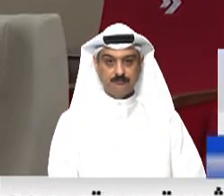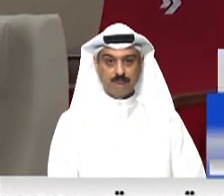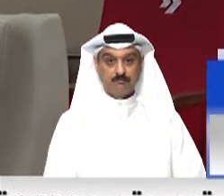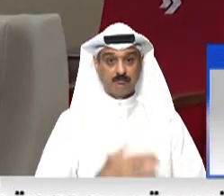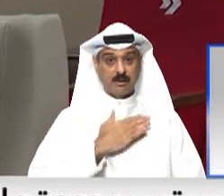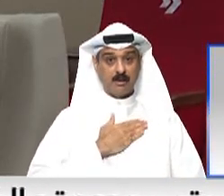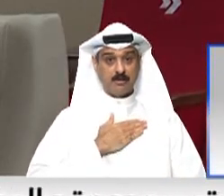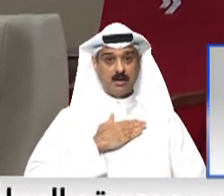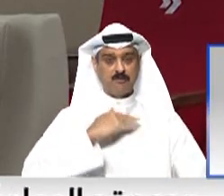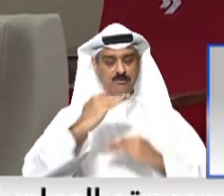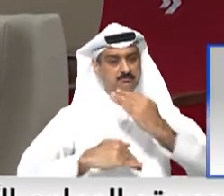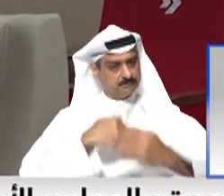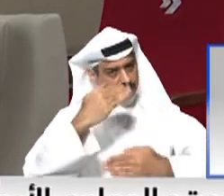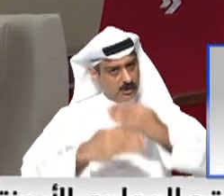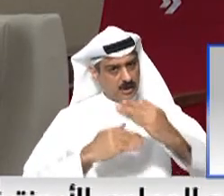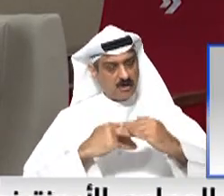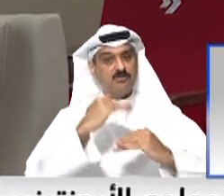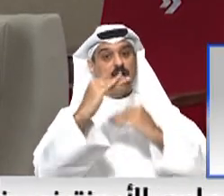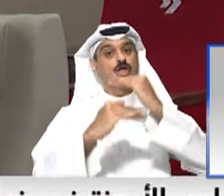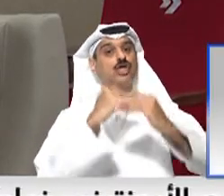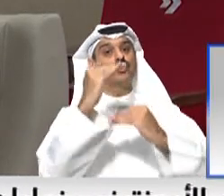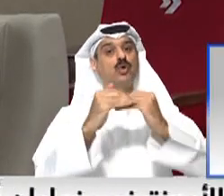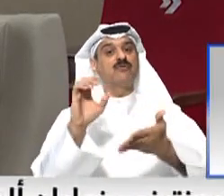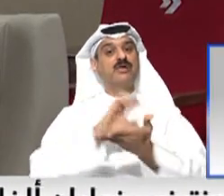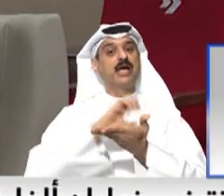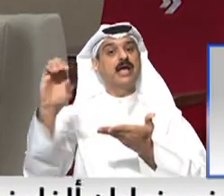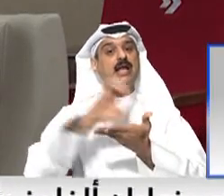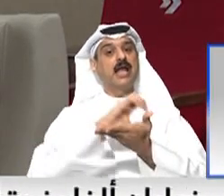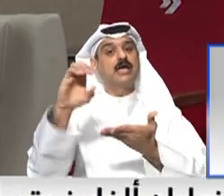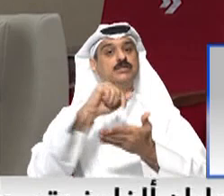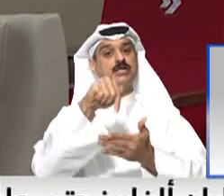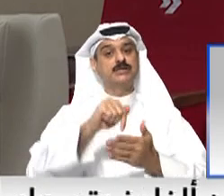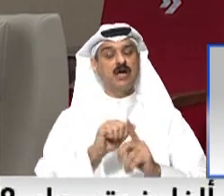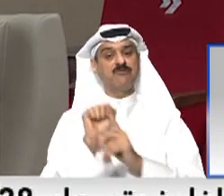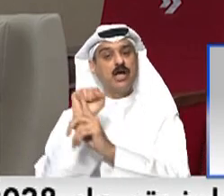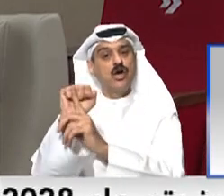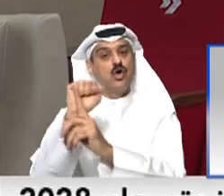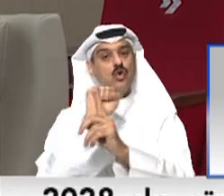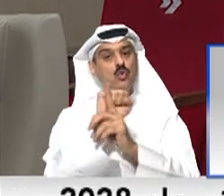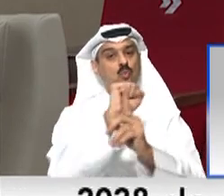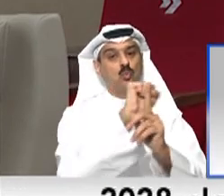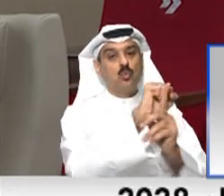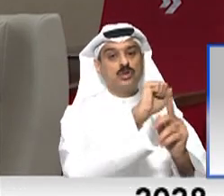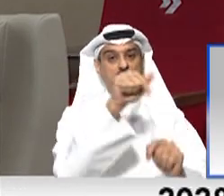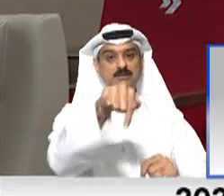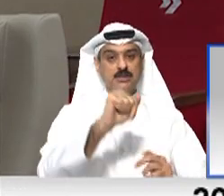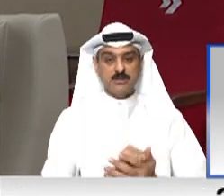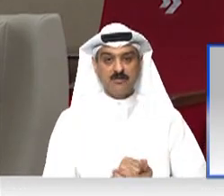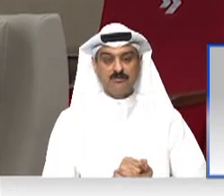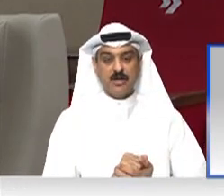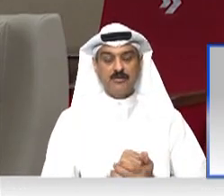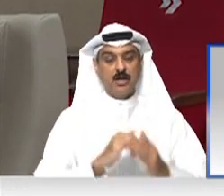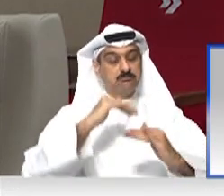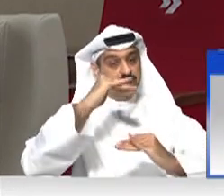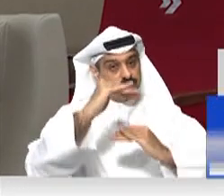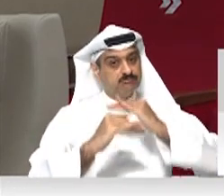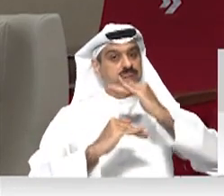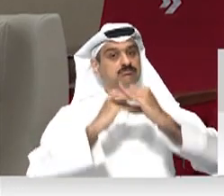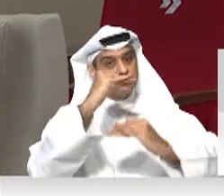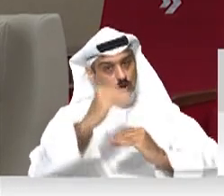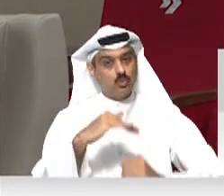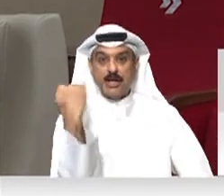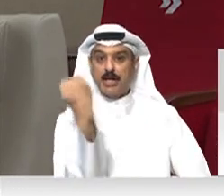إلى تطوير الأنظمة والأجهزة وكذلك الكادر الوطني المتخصص في هذا المجال، بتطوير